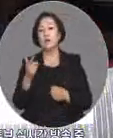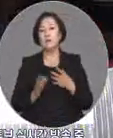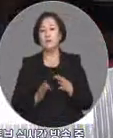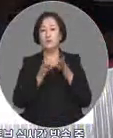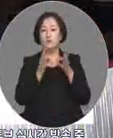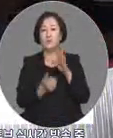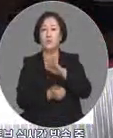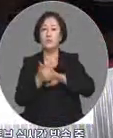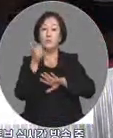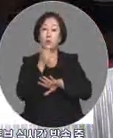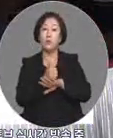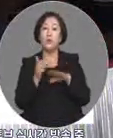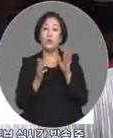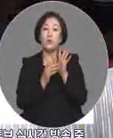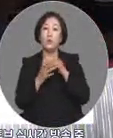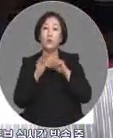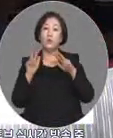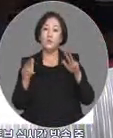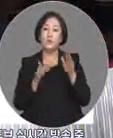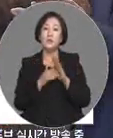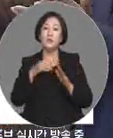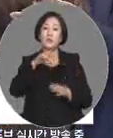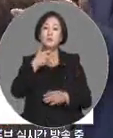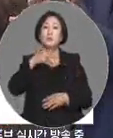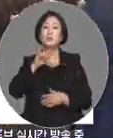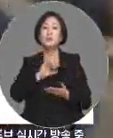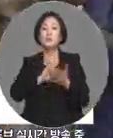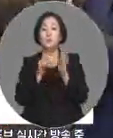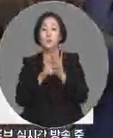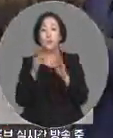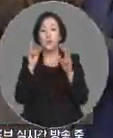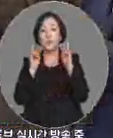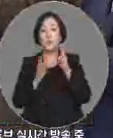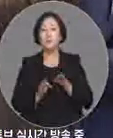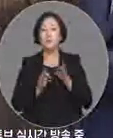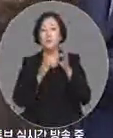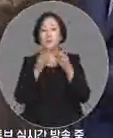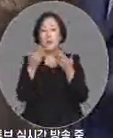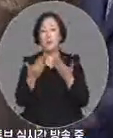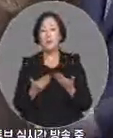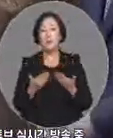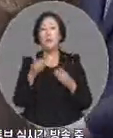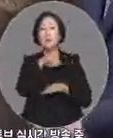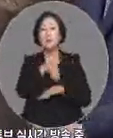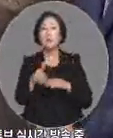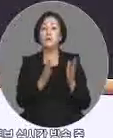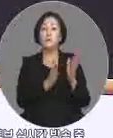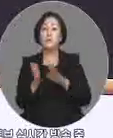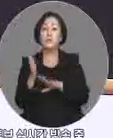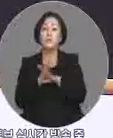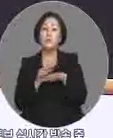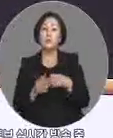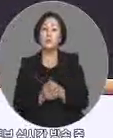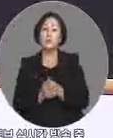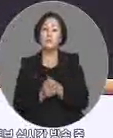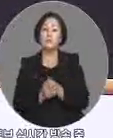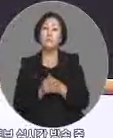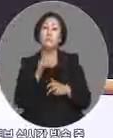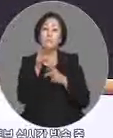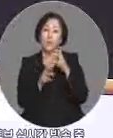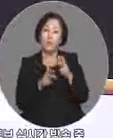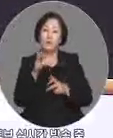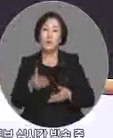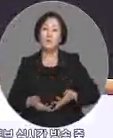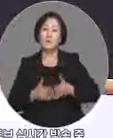유치에 성공한데 이어 현재도 12조원 규모의 기업 투자의학을 받아놓고 있다고 공개했습니다 공장을